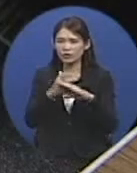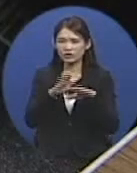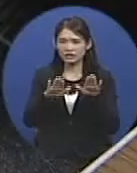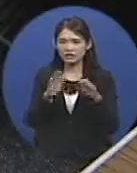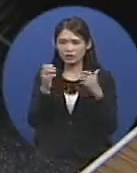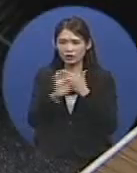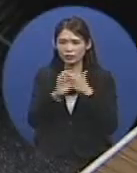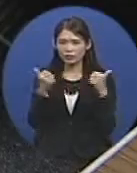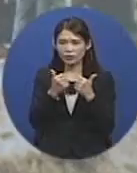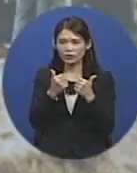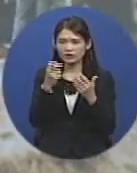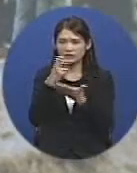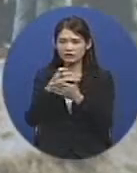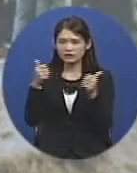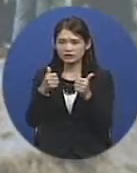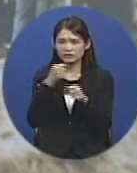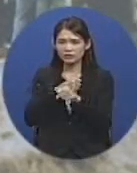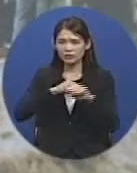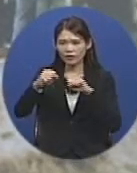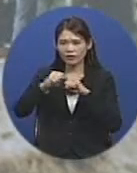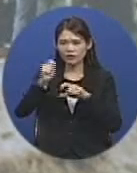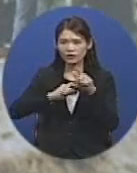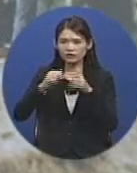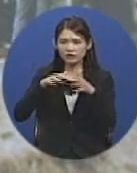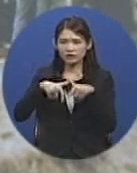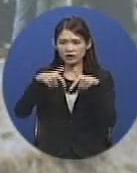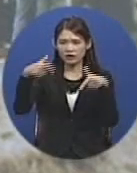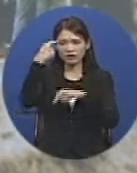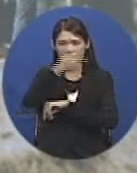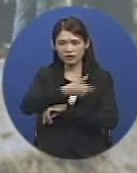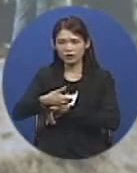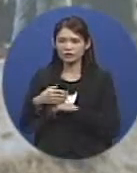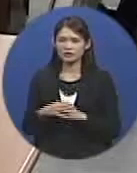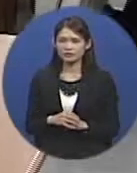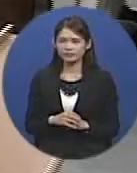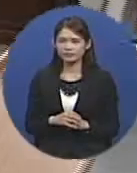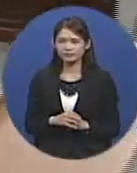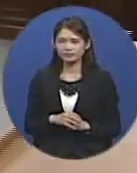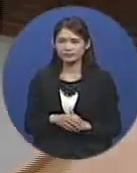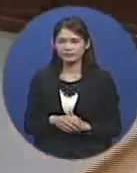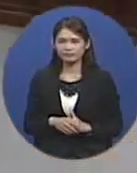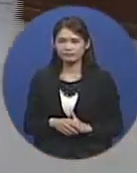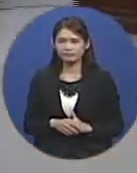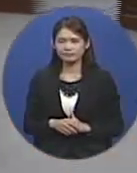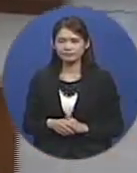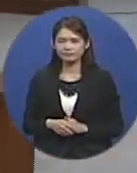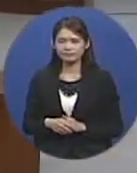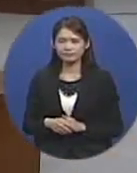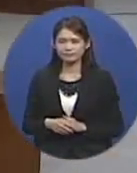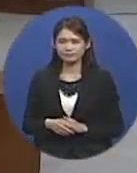시작으로 특별법에 대한 입법 활동을 활발히 전개해 나간다는 방침입니다. 복지TV 뉴스 정유림입니다.